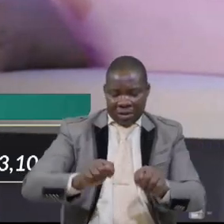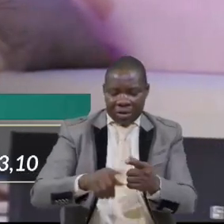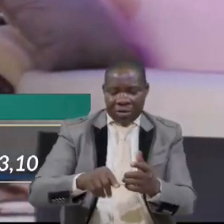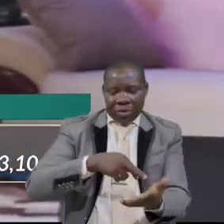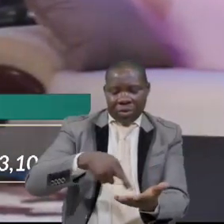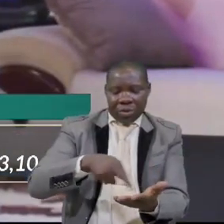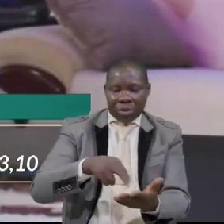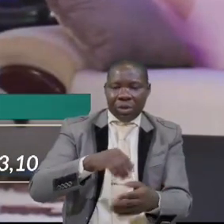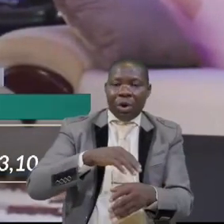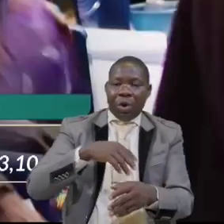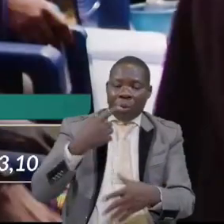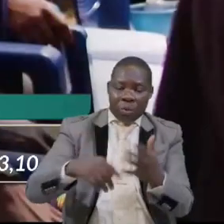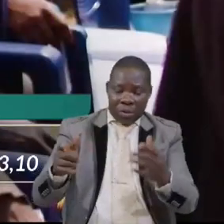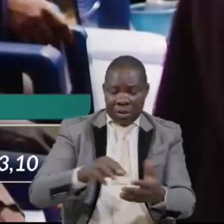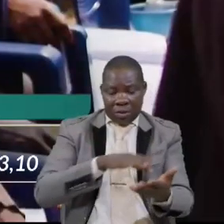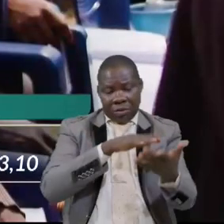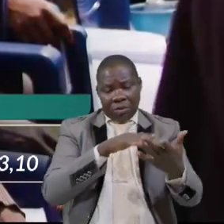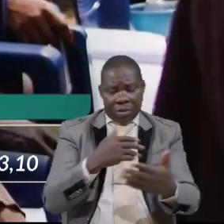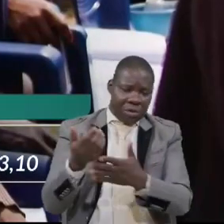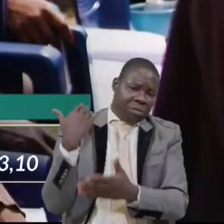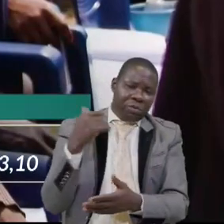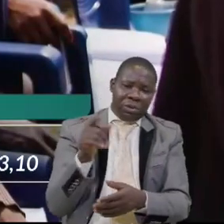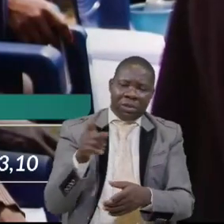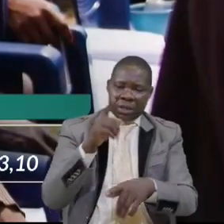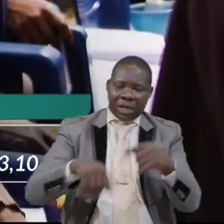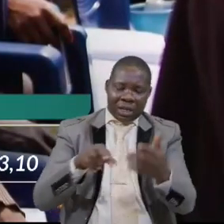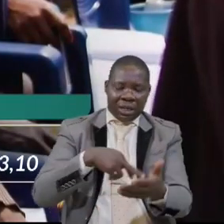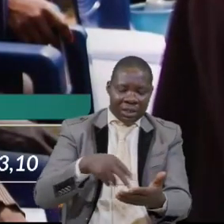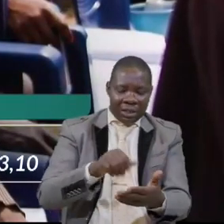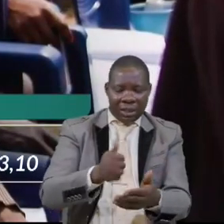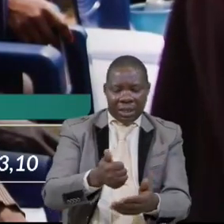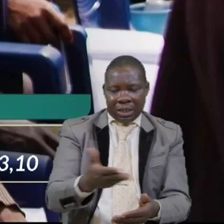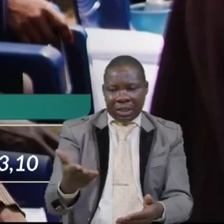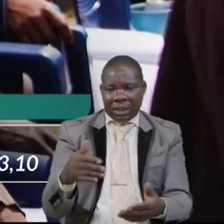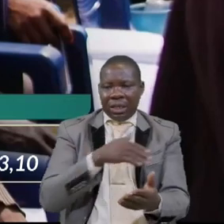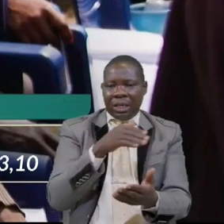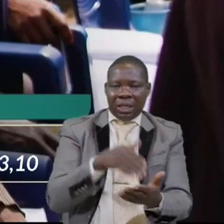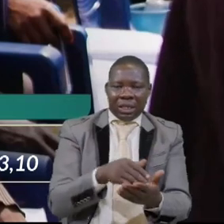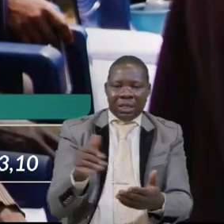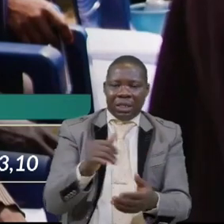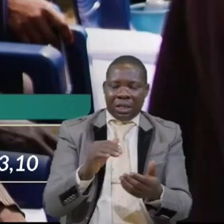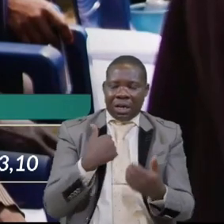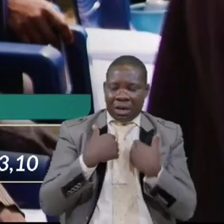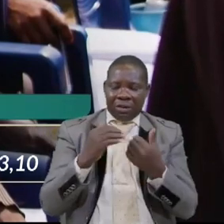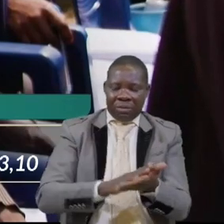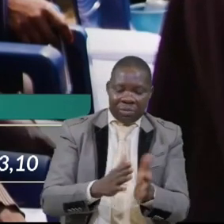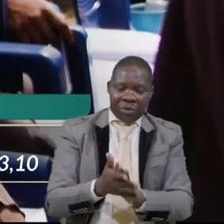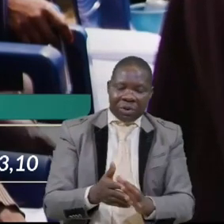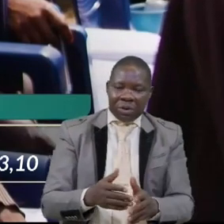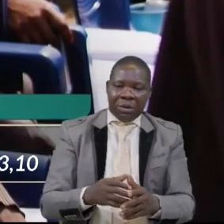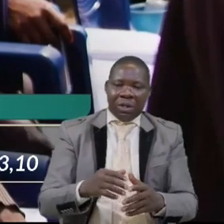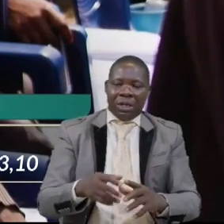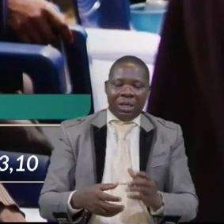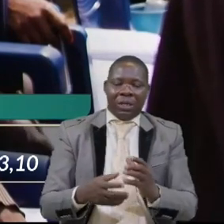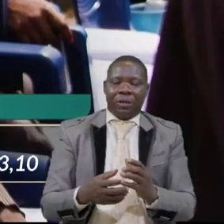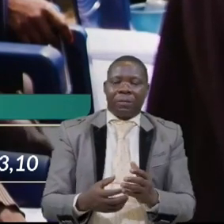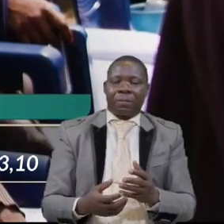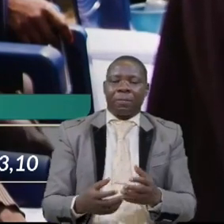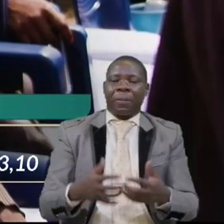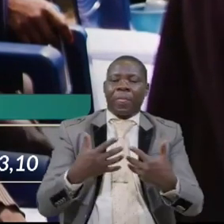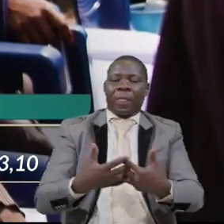ont étudié avant, ils ne peuvent plus rien lire. Ils sont devenus des ingénieurs. Et ils ne connaissent même pas les développements qui